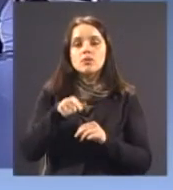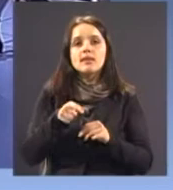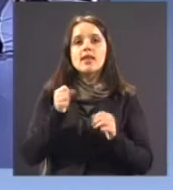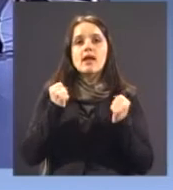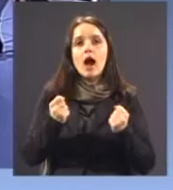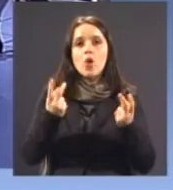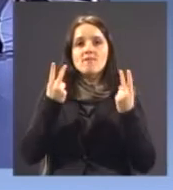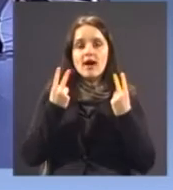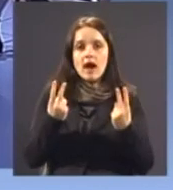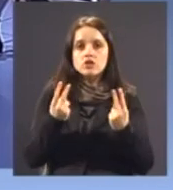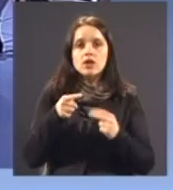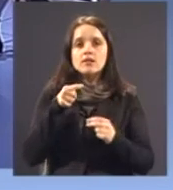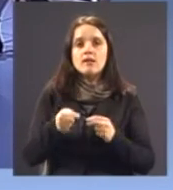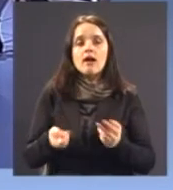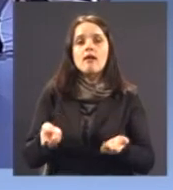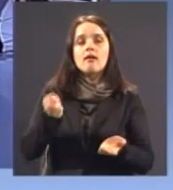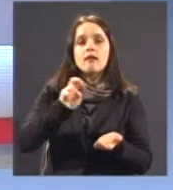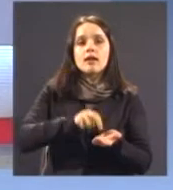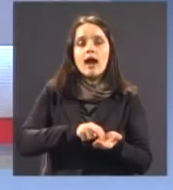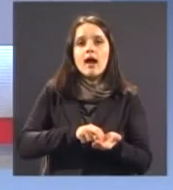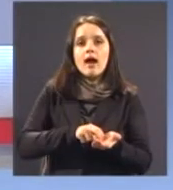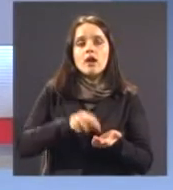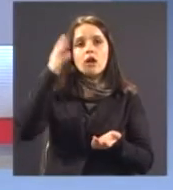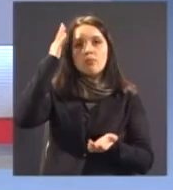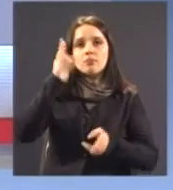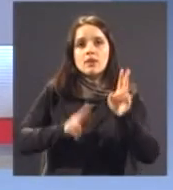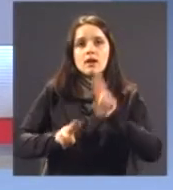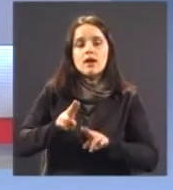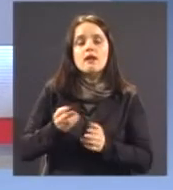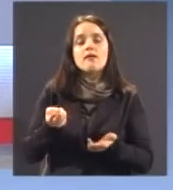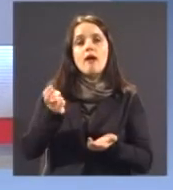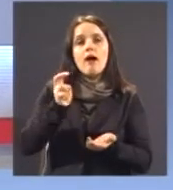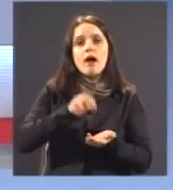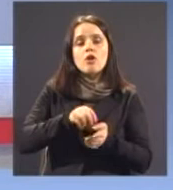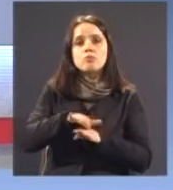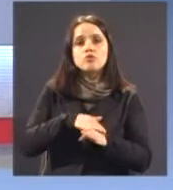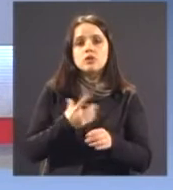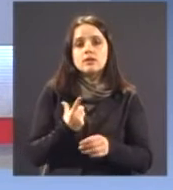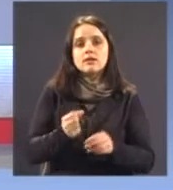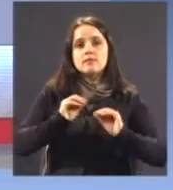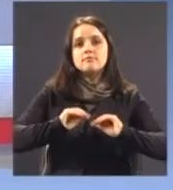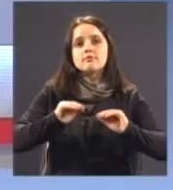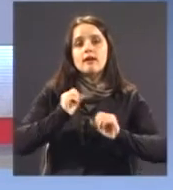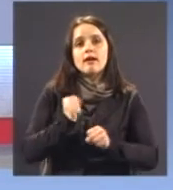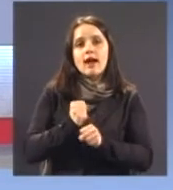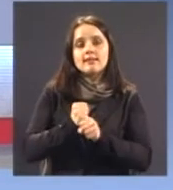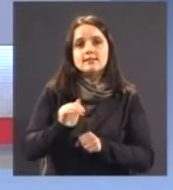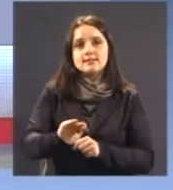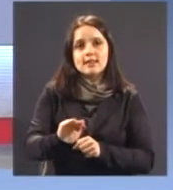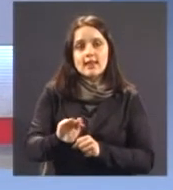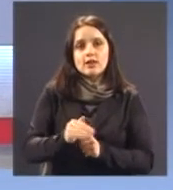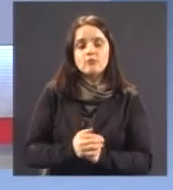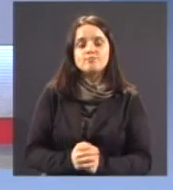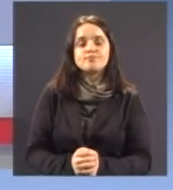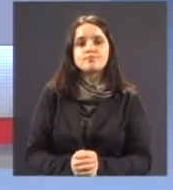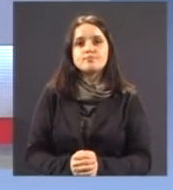taj rana intervencija, odnosno rano početi raditi sa djetetom. Tako da je